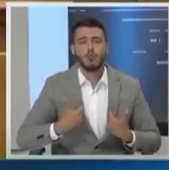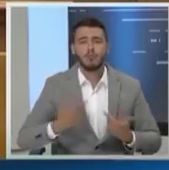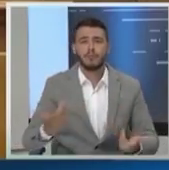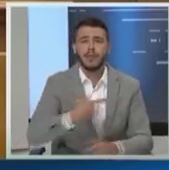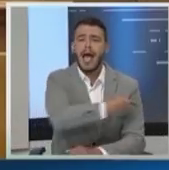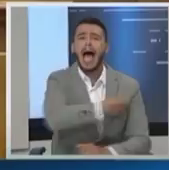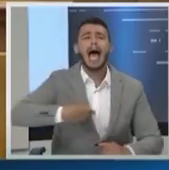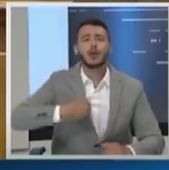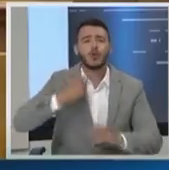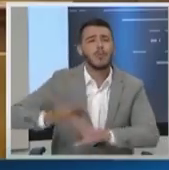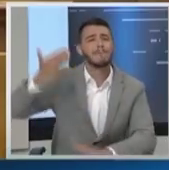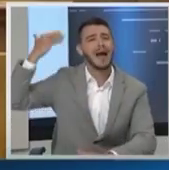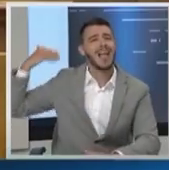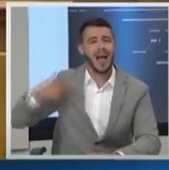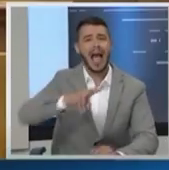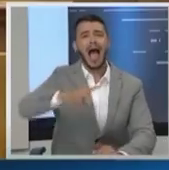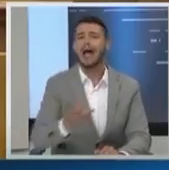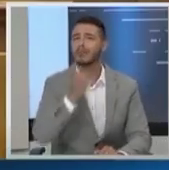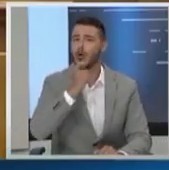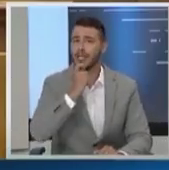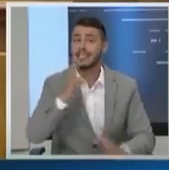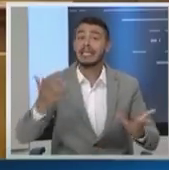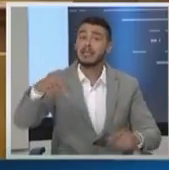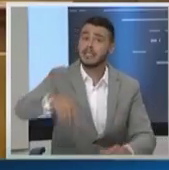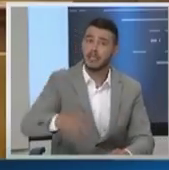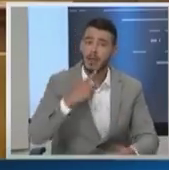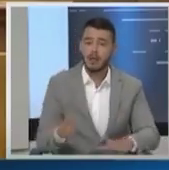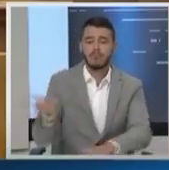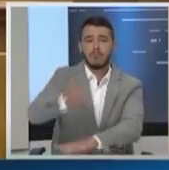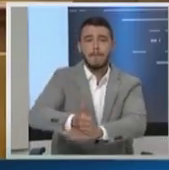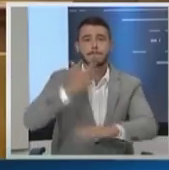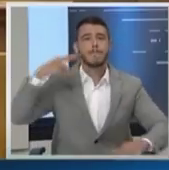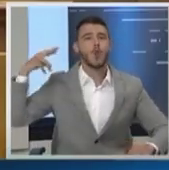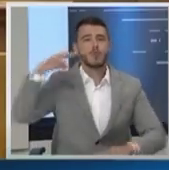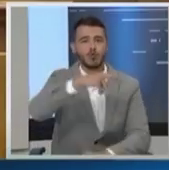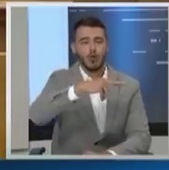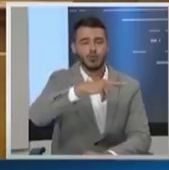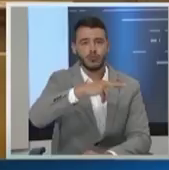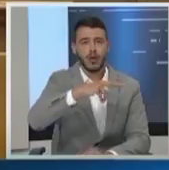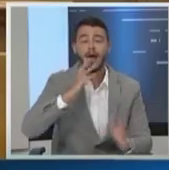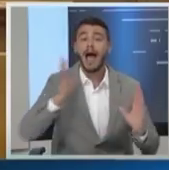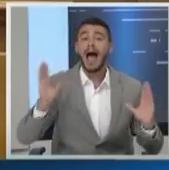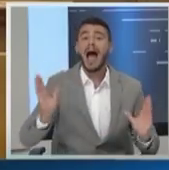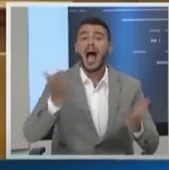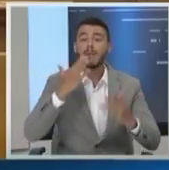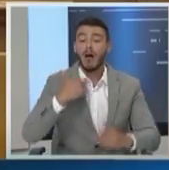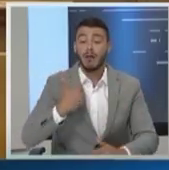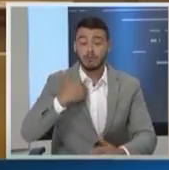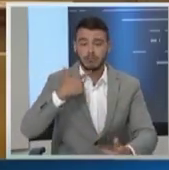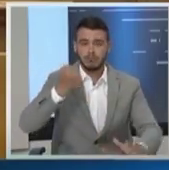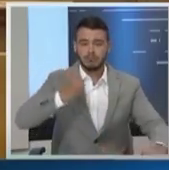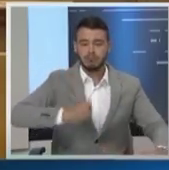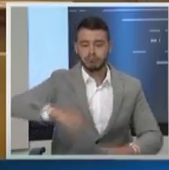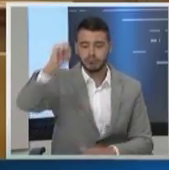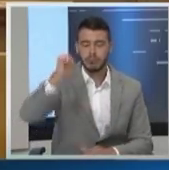της αντιπολίτευσης παλαιότερα, είτε ως πρωθυπουργός σήμερα, αρνιόμουν να παρουσιάσω